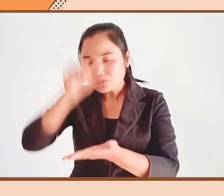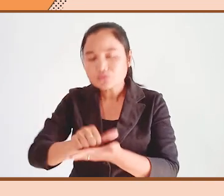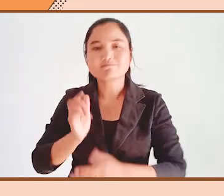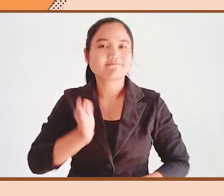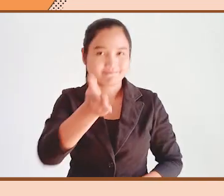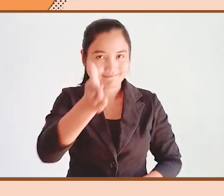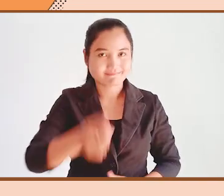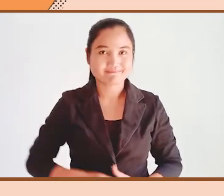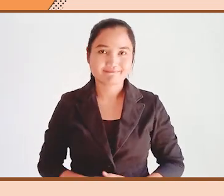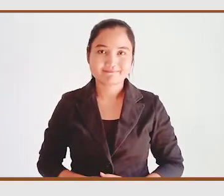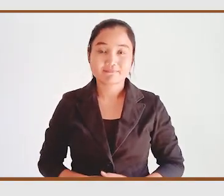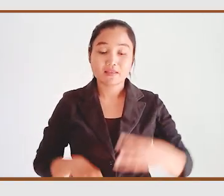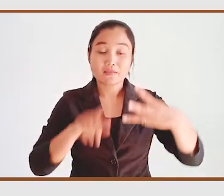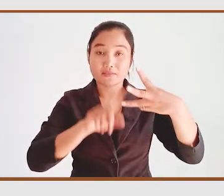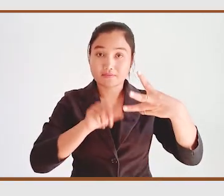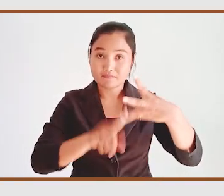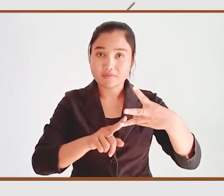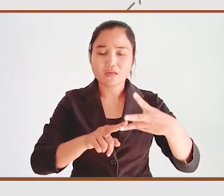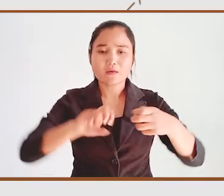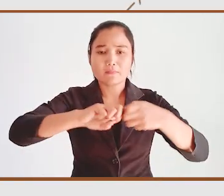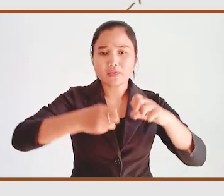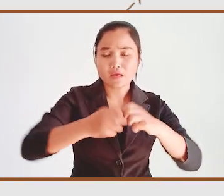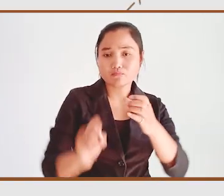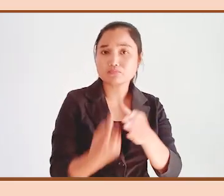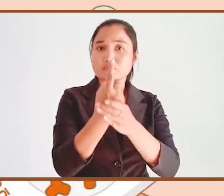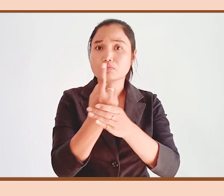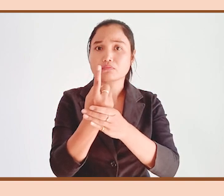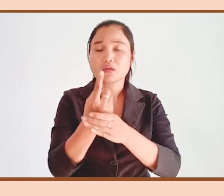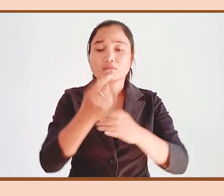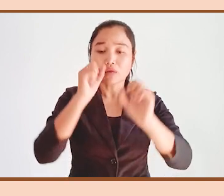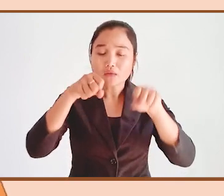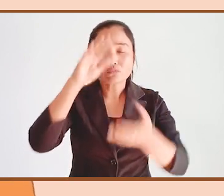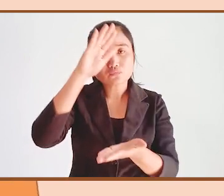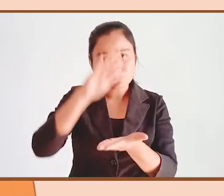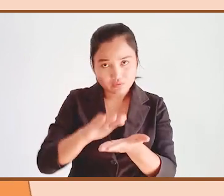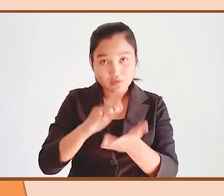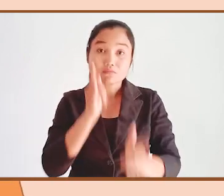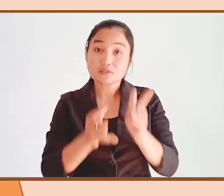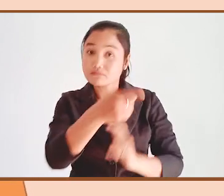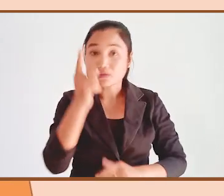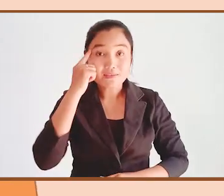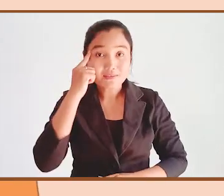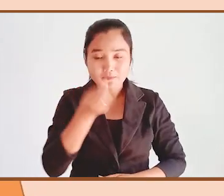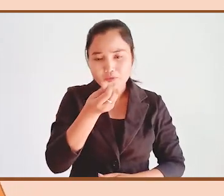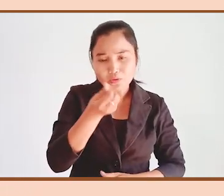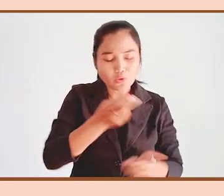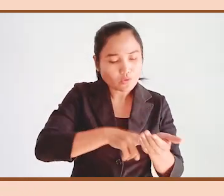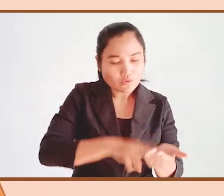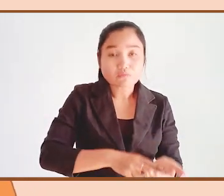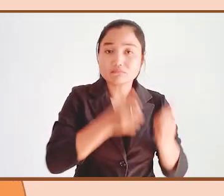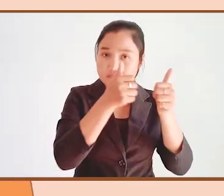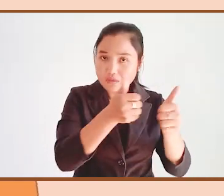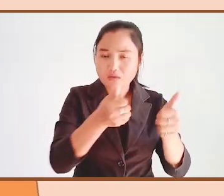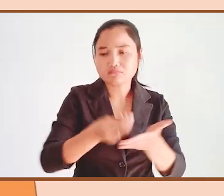ចិត្តបានលឿនជាងមុន 3. កាត់បន្ថយហានិភ័យបើសិនជាអ្នកមានចំណេះដឹងហិរញ្ញវត្ថុត្រឹមត្រូវអ្នកនឹងមិន